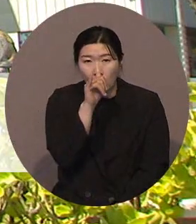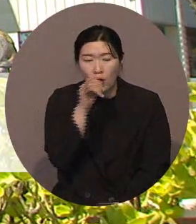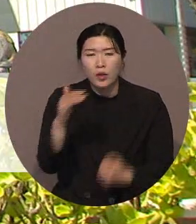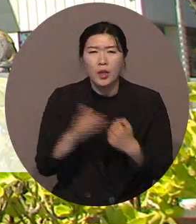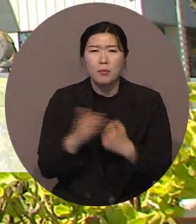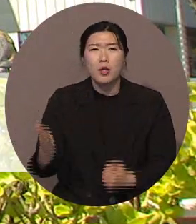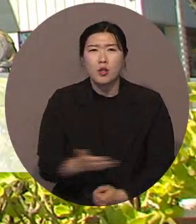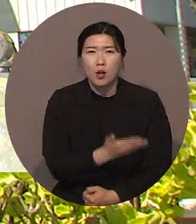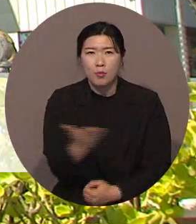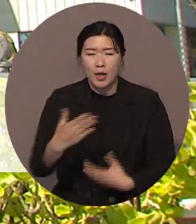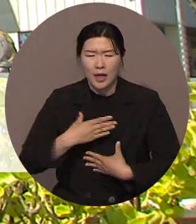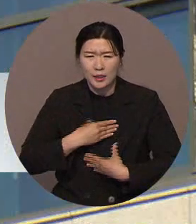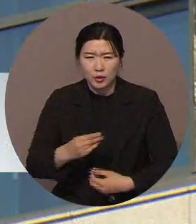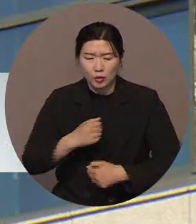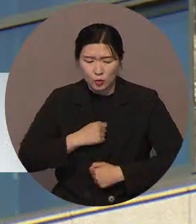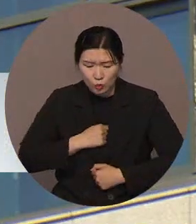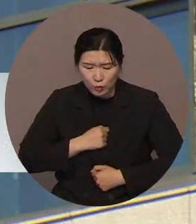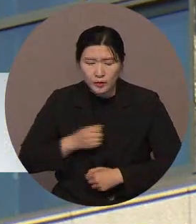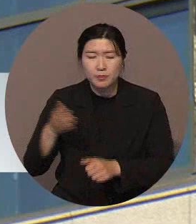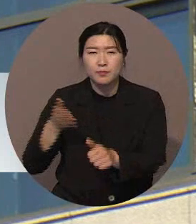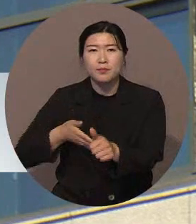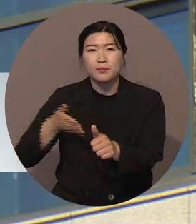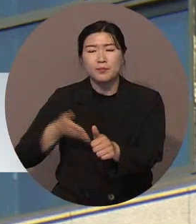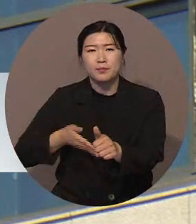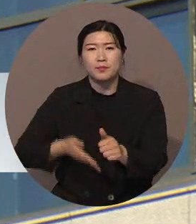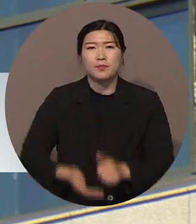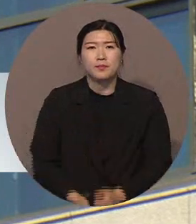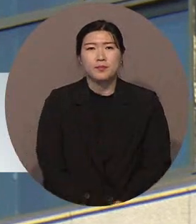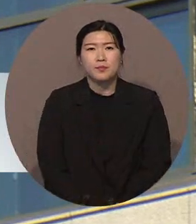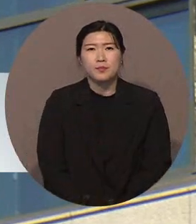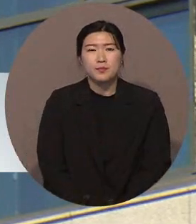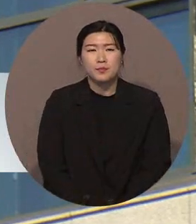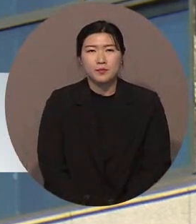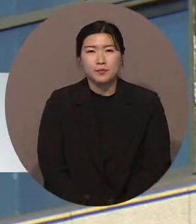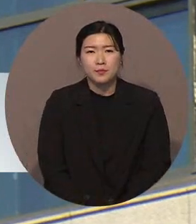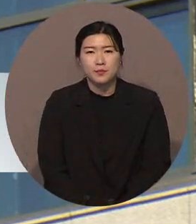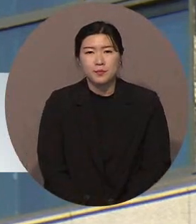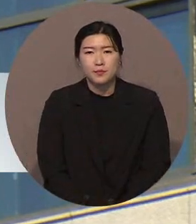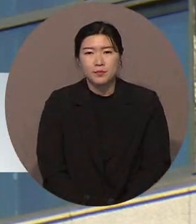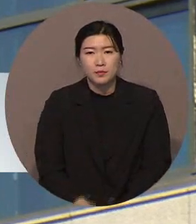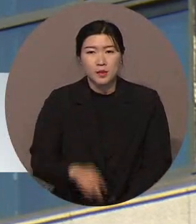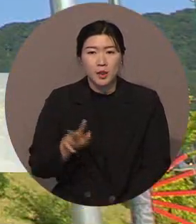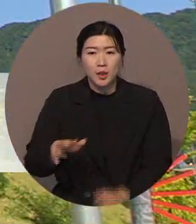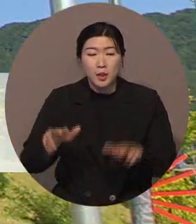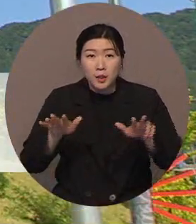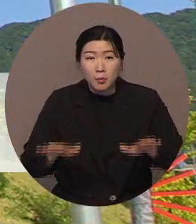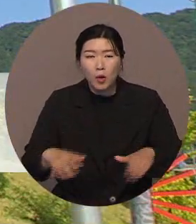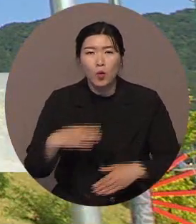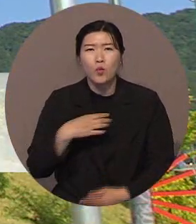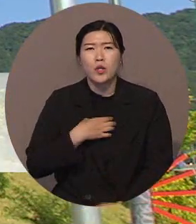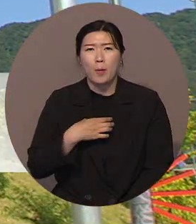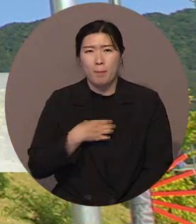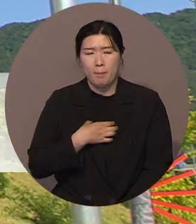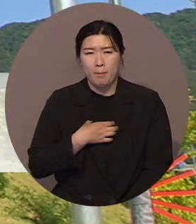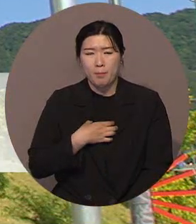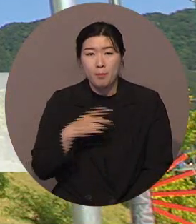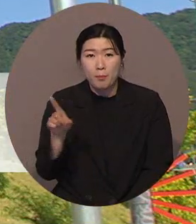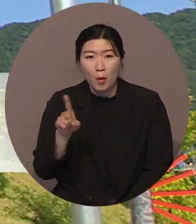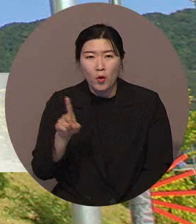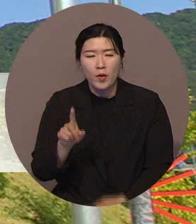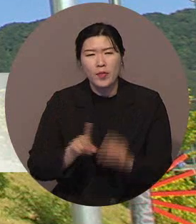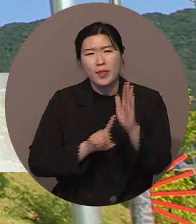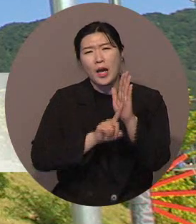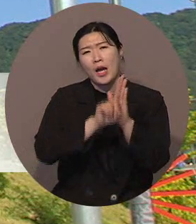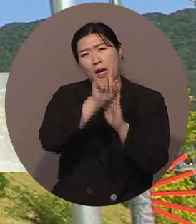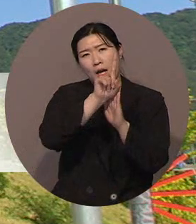맞아 옛날 안전사고 위험예보 주의보를 발령했습니다 특히 이번 위험 예보 발령기간 중에는 기온이